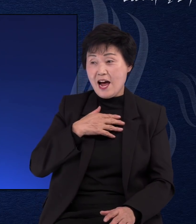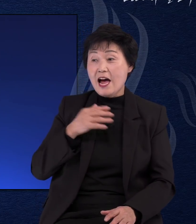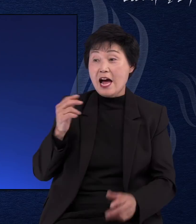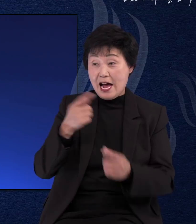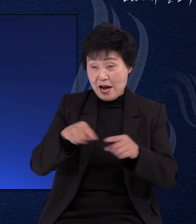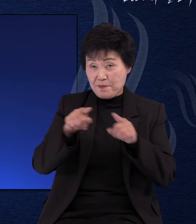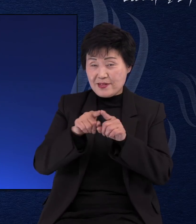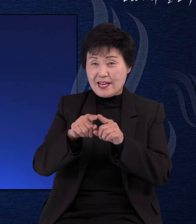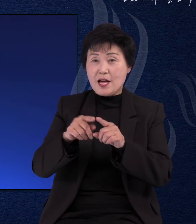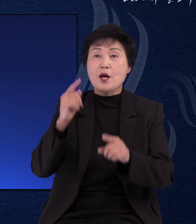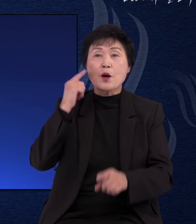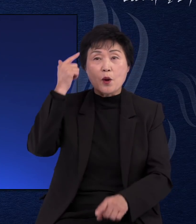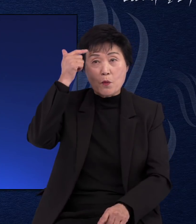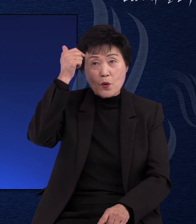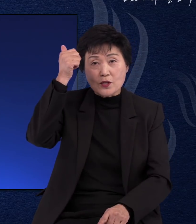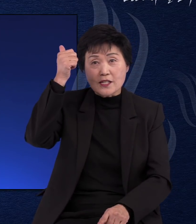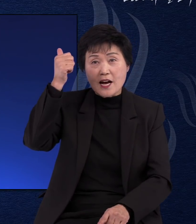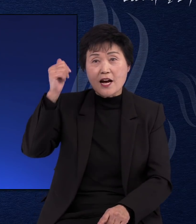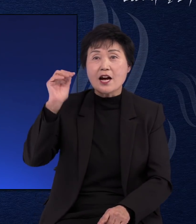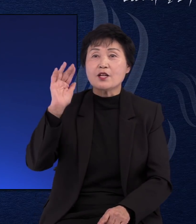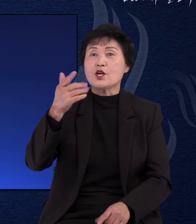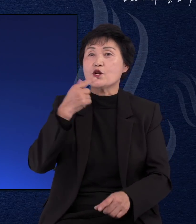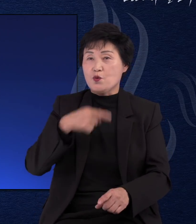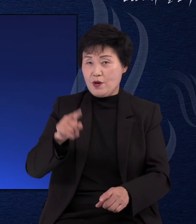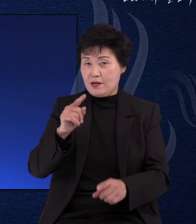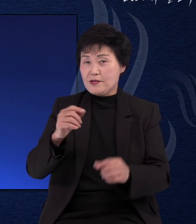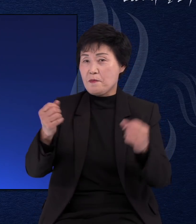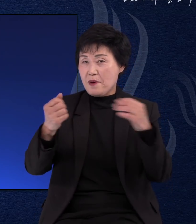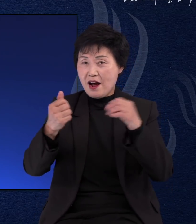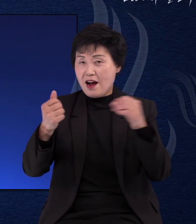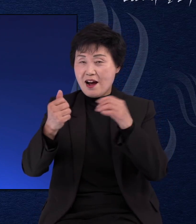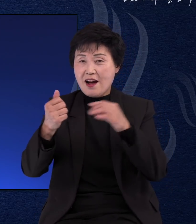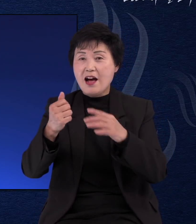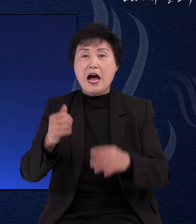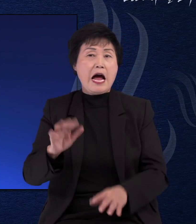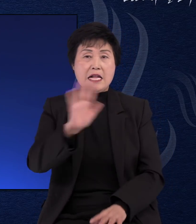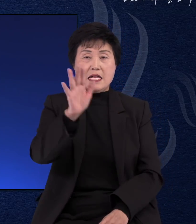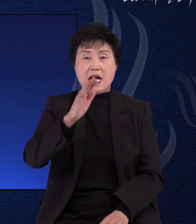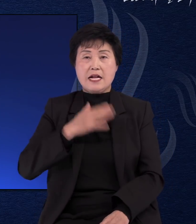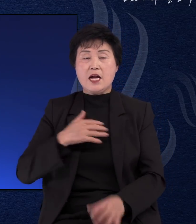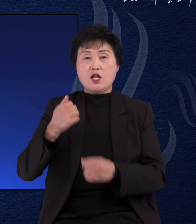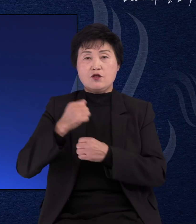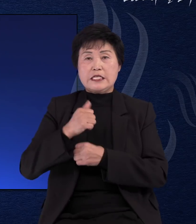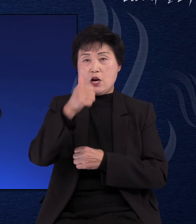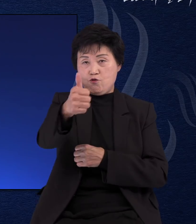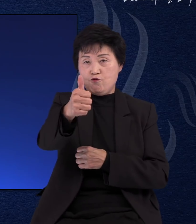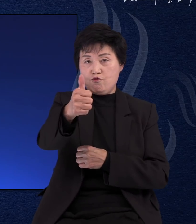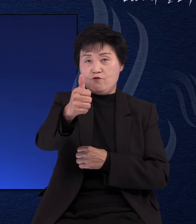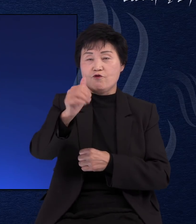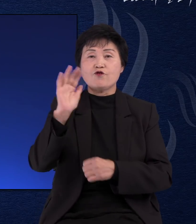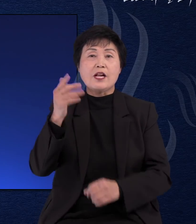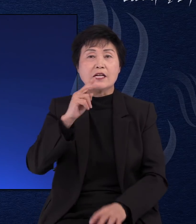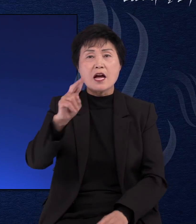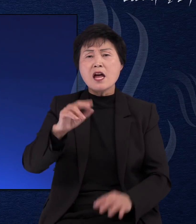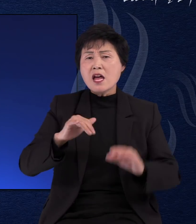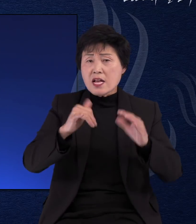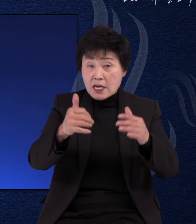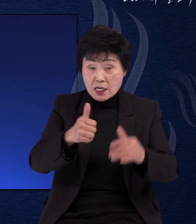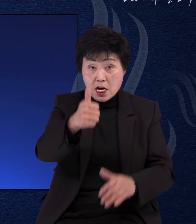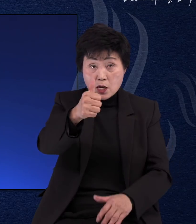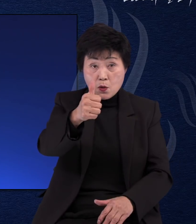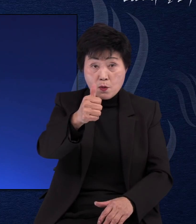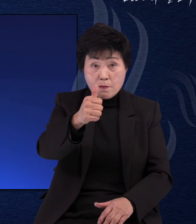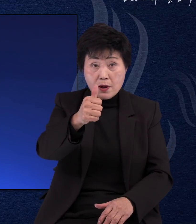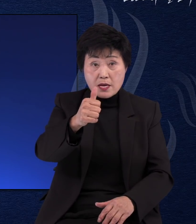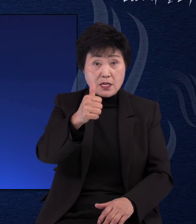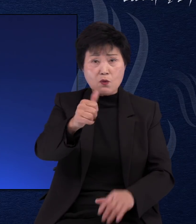준비하고 있었기 때문에 나는 장군 될 끼다, 장군 될 끼다. 그러니까 그 친구가 야, 세상 장군만 장군이가 하나님 나라